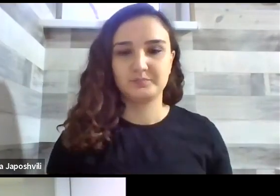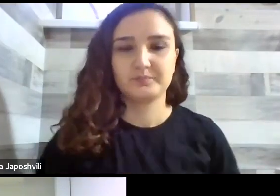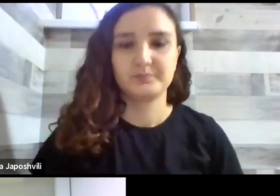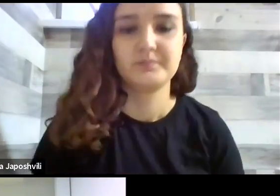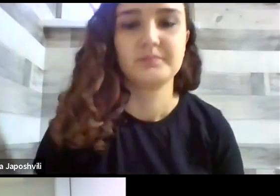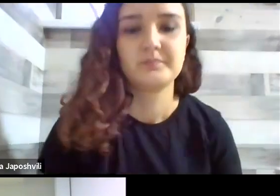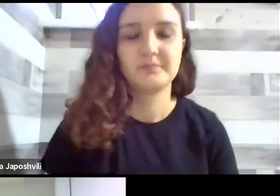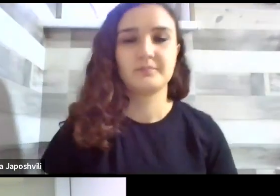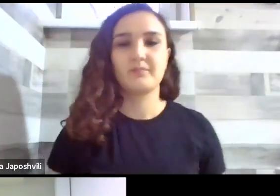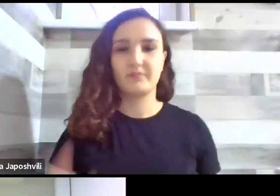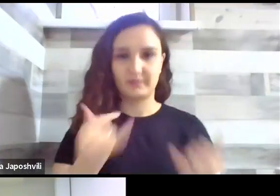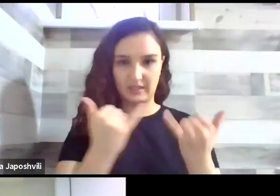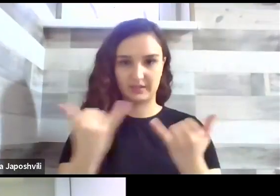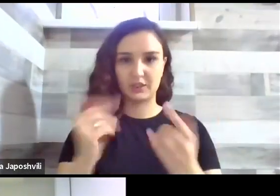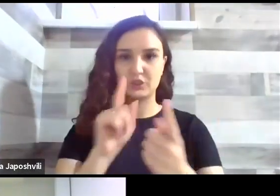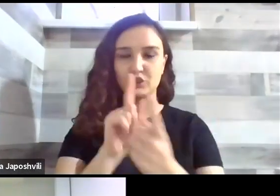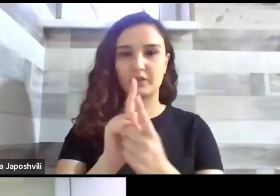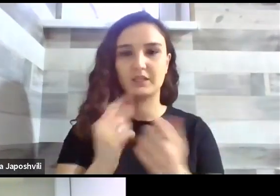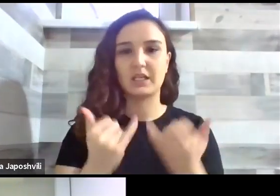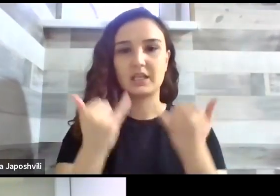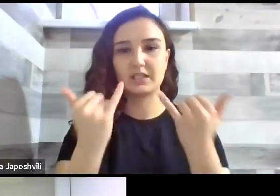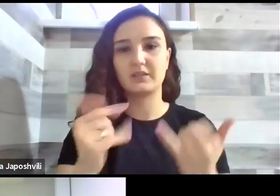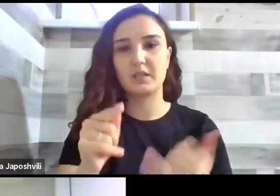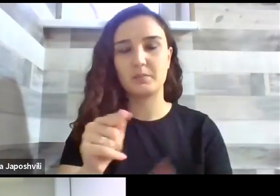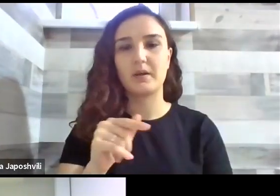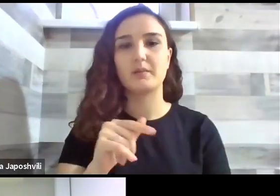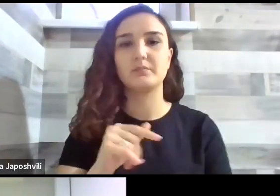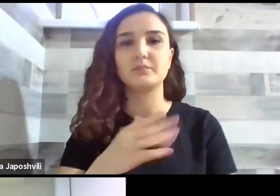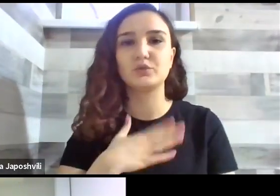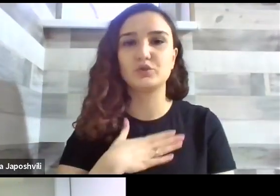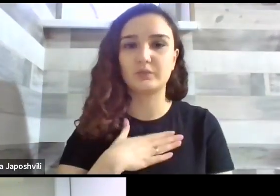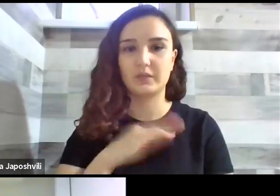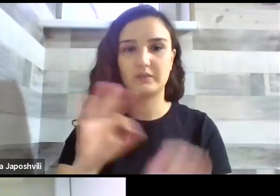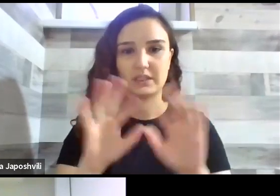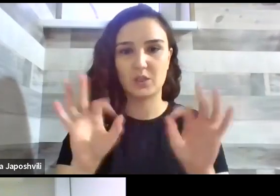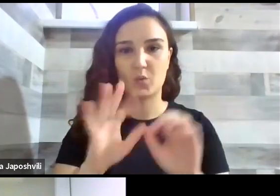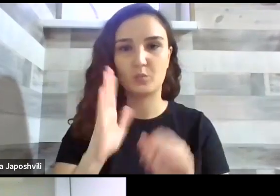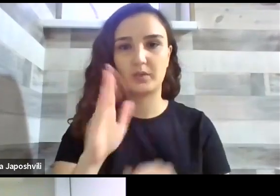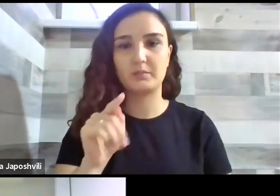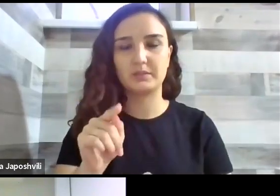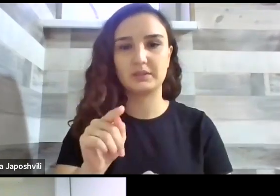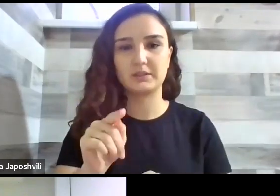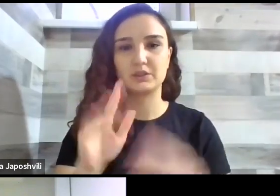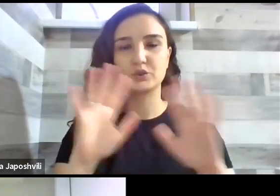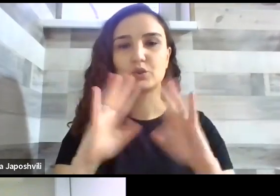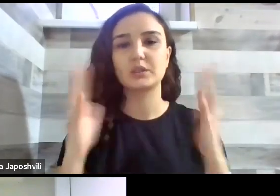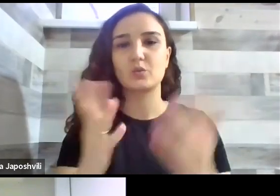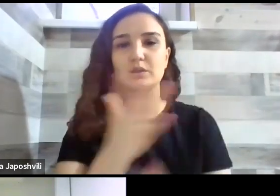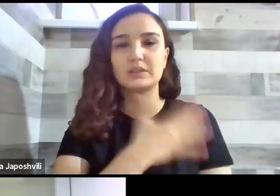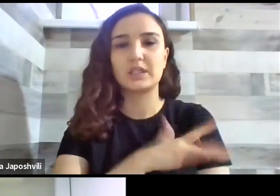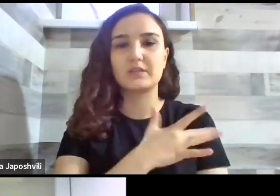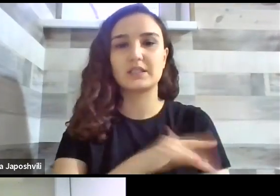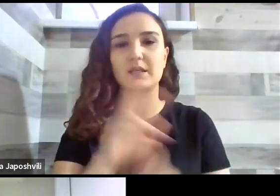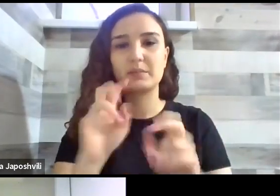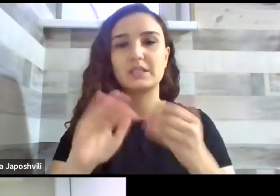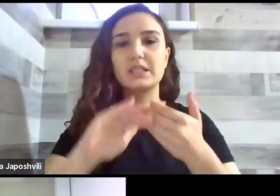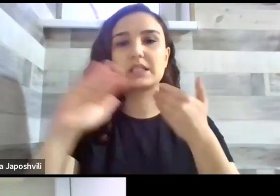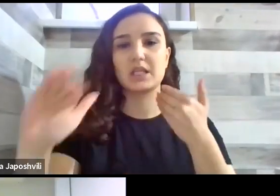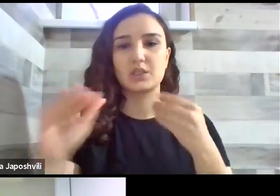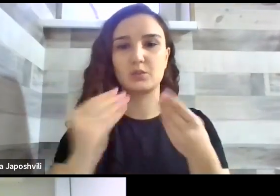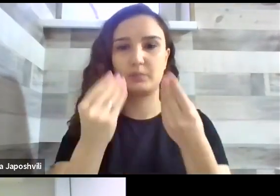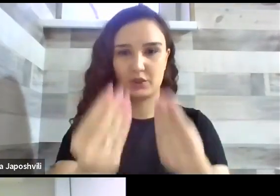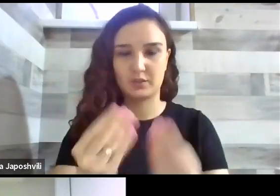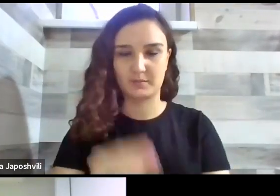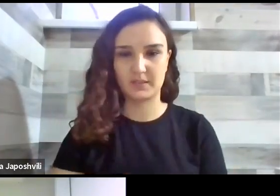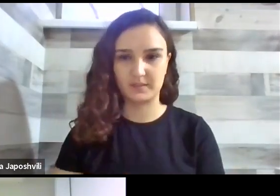ჩვენი დღევანდელი შეხვედრა ეძღვნება. Kertot, ჩვენ დღეს ვისაუბრებთ სოციალური სერვისების დისტანციურ